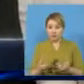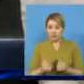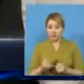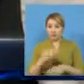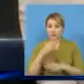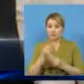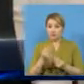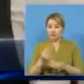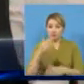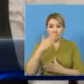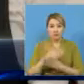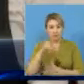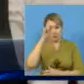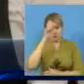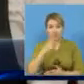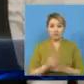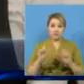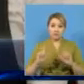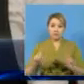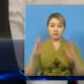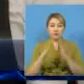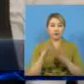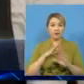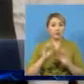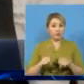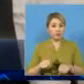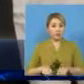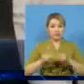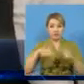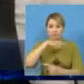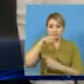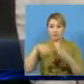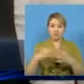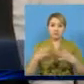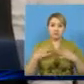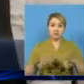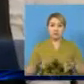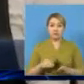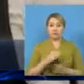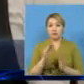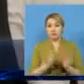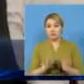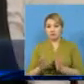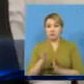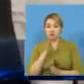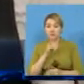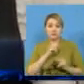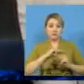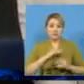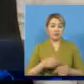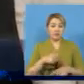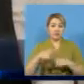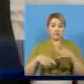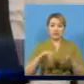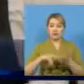финансовую поддержку от государства. Сидя дома, таким образом можно открыть бизнес, свободно распределяя рабочее время. И мои дальнейшие